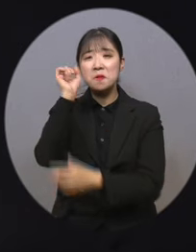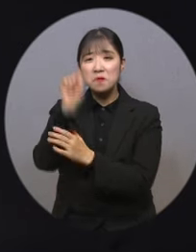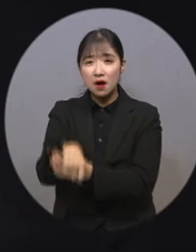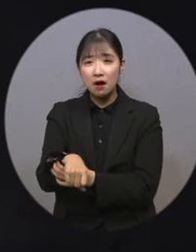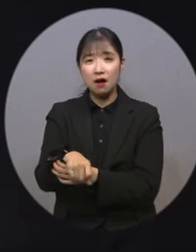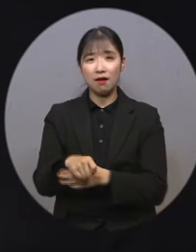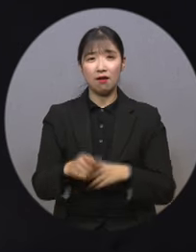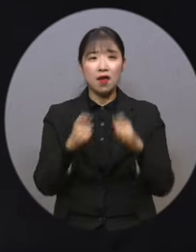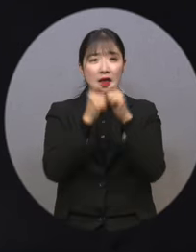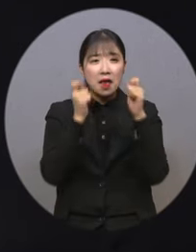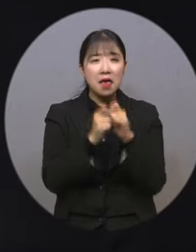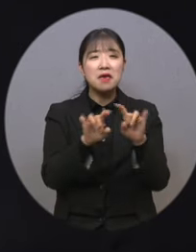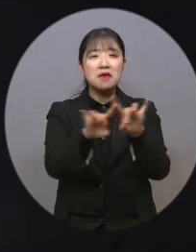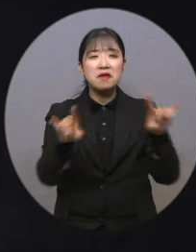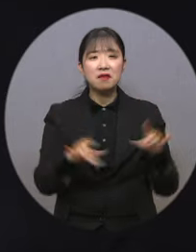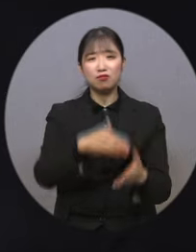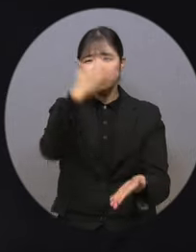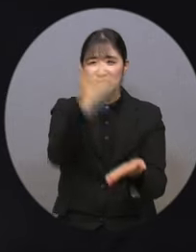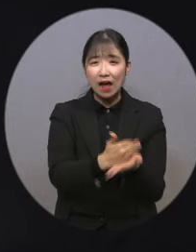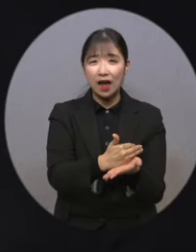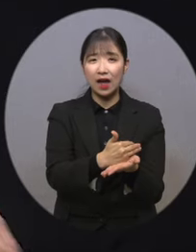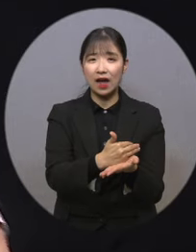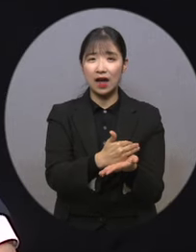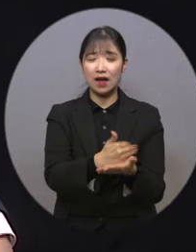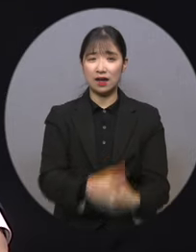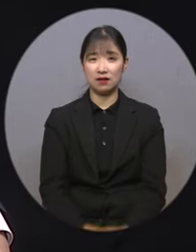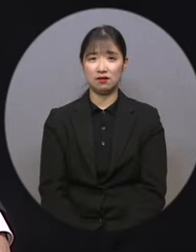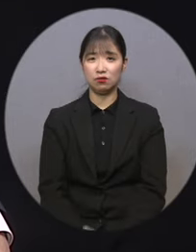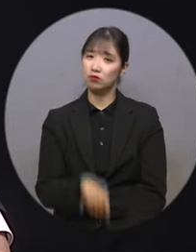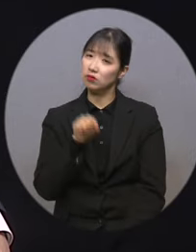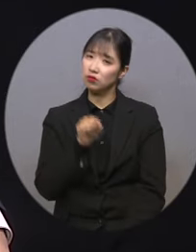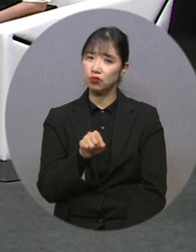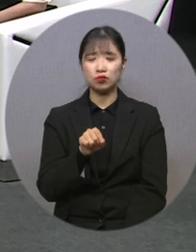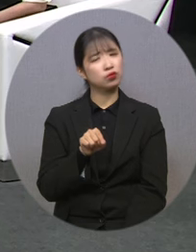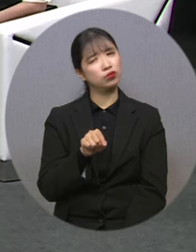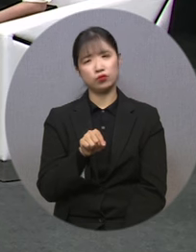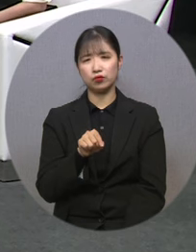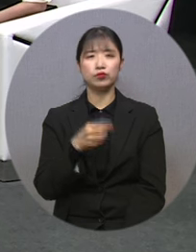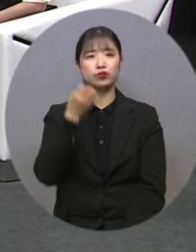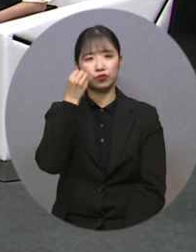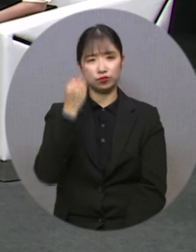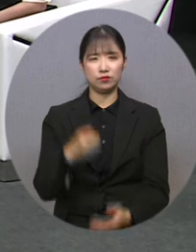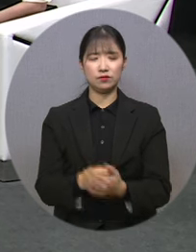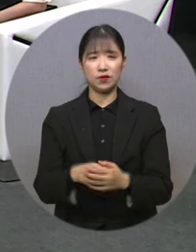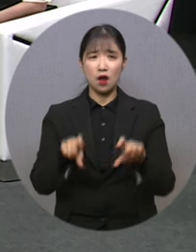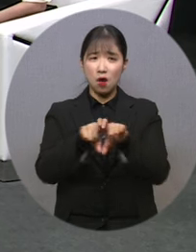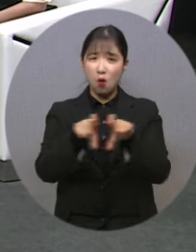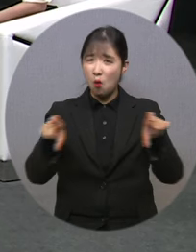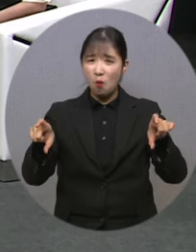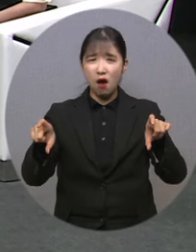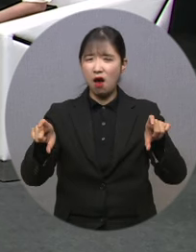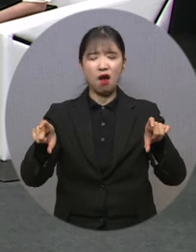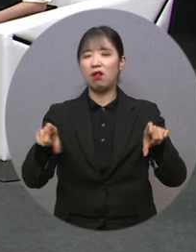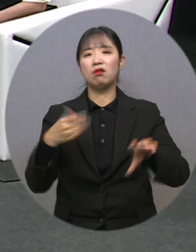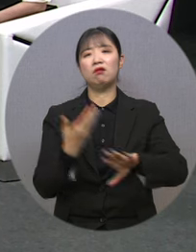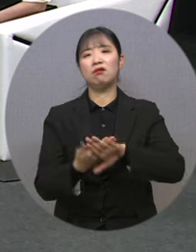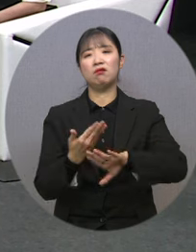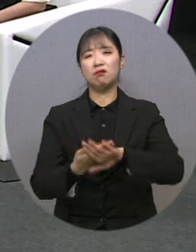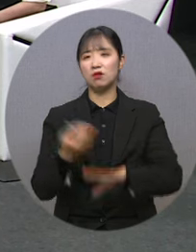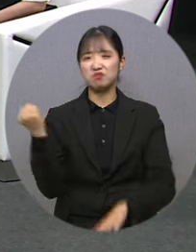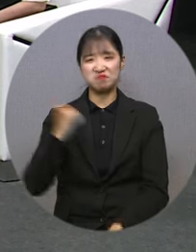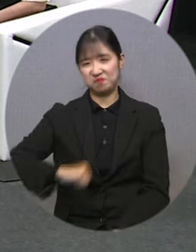이래놓고서는 개인들이 하는 영업은 문 닫아라. 이게 뭡니까? 절대 공평의 원칙. 이거 어긴